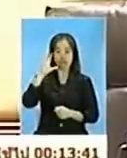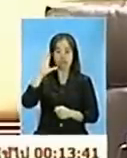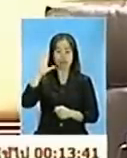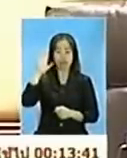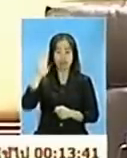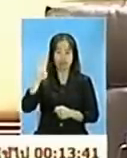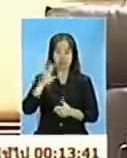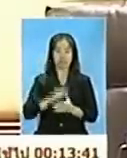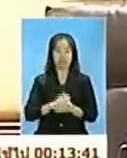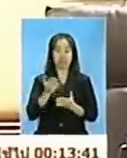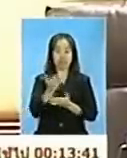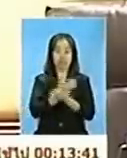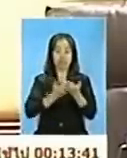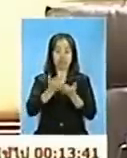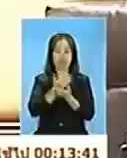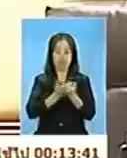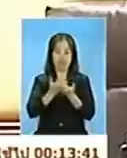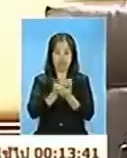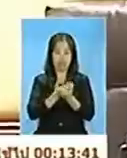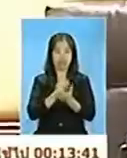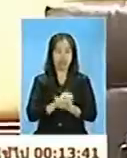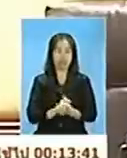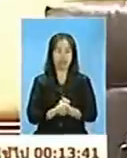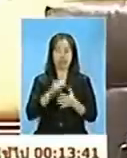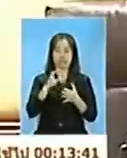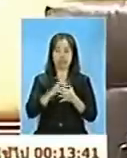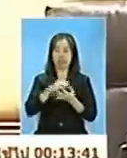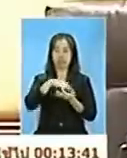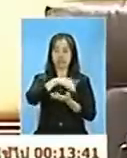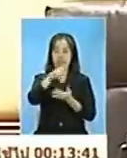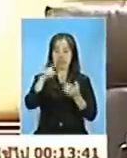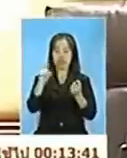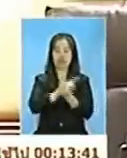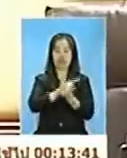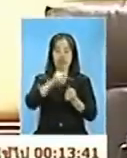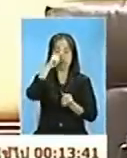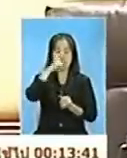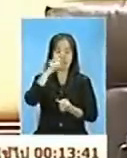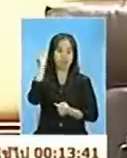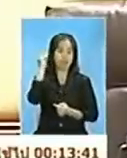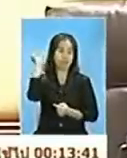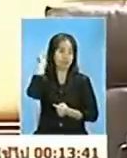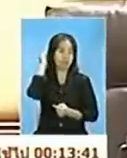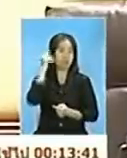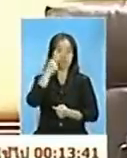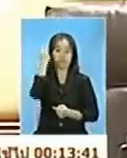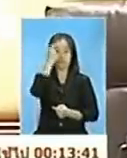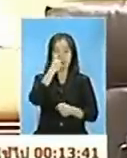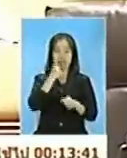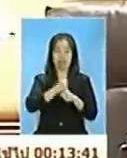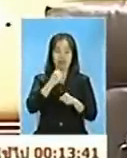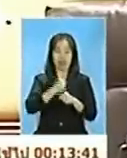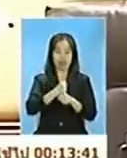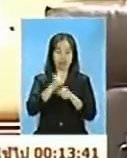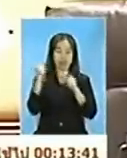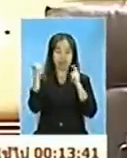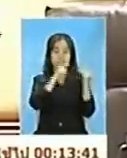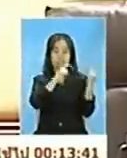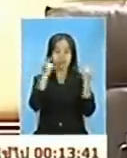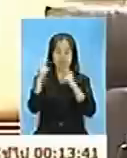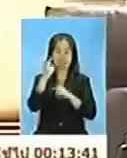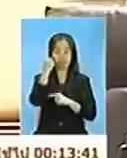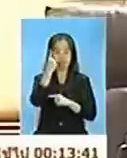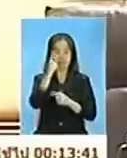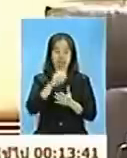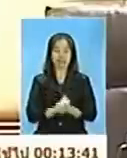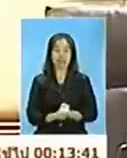1800/2554มาอ่านให้เพื่อนสมาชิกฟังมาอ่านให้สังคมไทยฟังว่าใครเป็นผู้คัดค้านที่หนึ่งค่าน้ำก